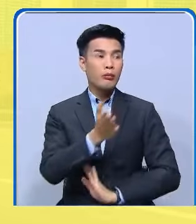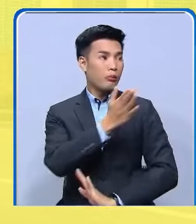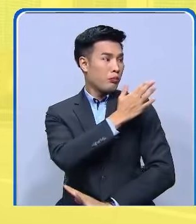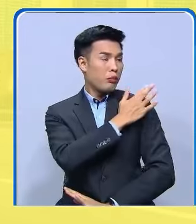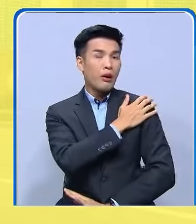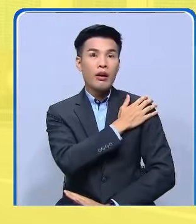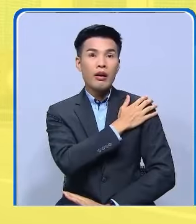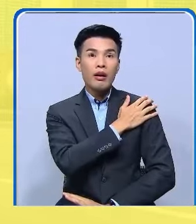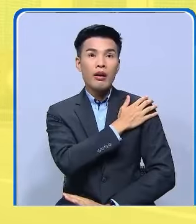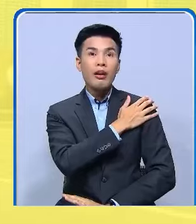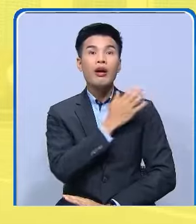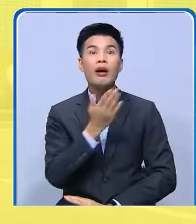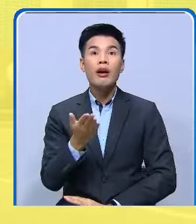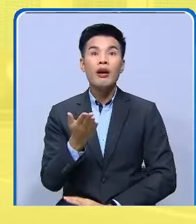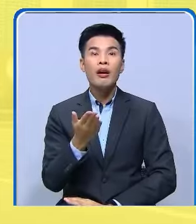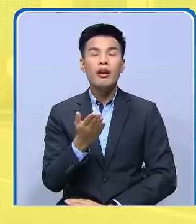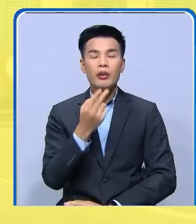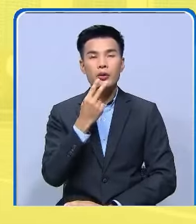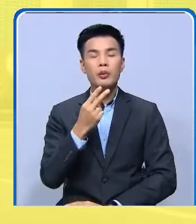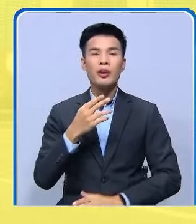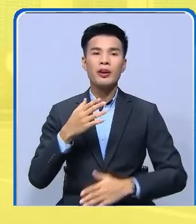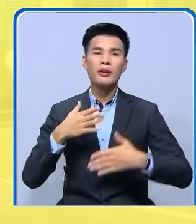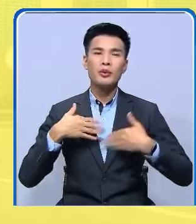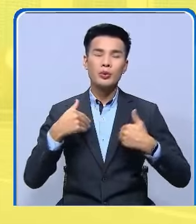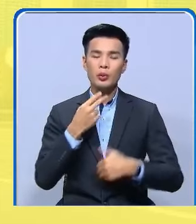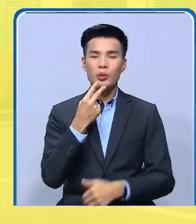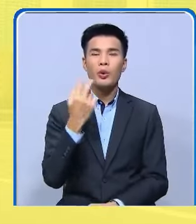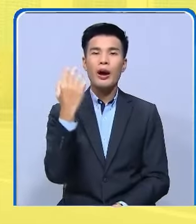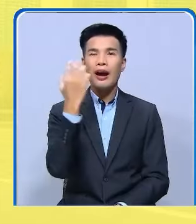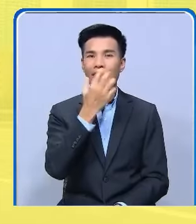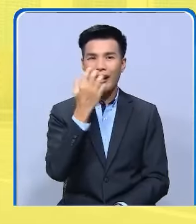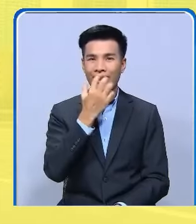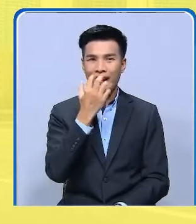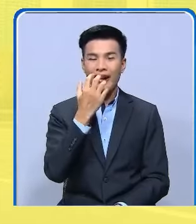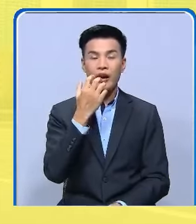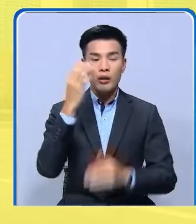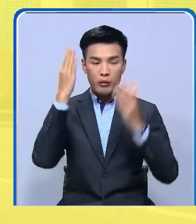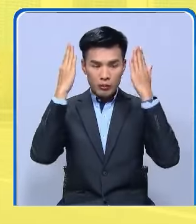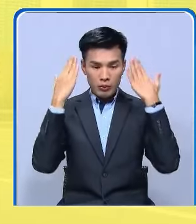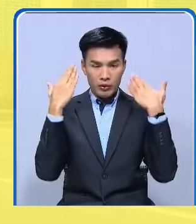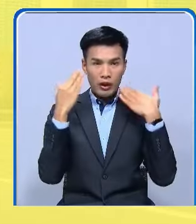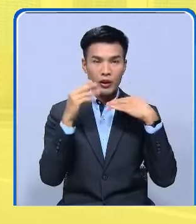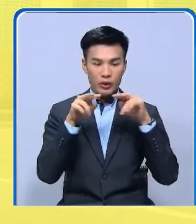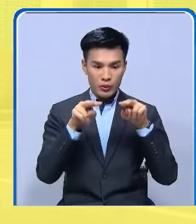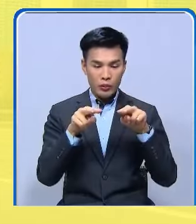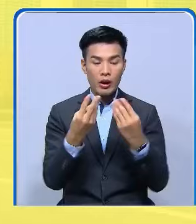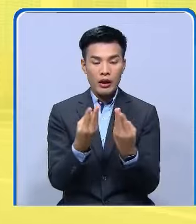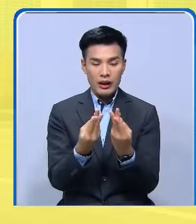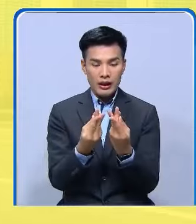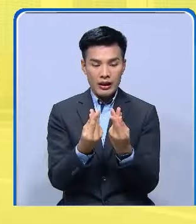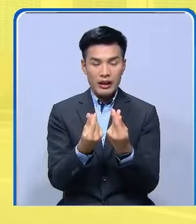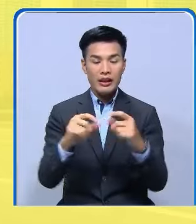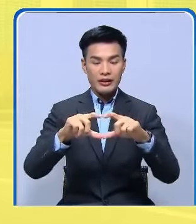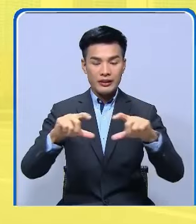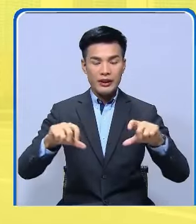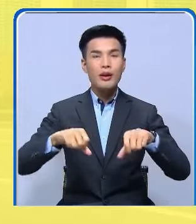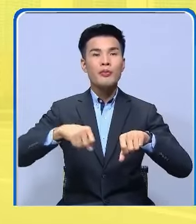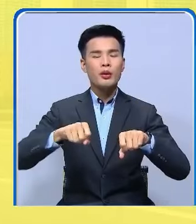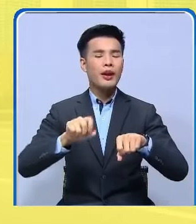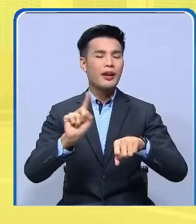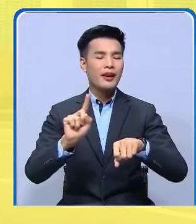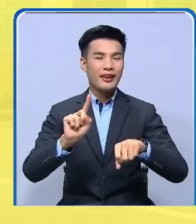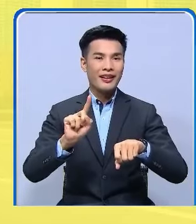็ ถือว่าสร้างสีสันและเสียงหัวร้อยกับชาวบ้านที่เห็นขอมาส่องเลขท้ายทะเบียนรถหน่อยจะนำไปเสี่ยงโชคว่าอย่าง